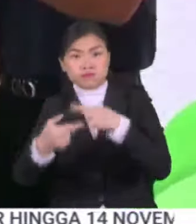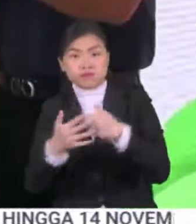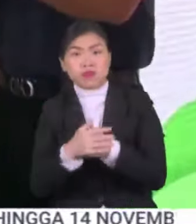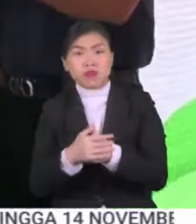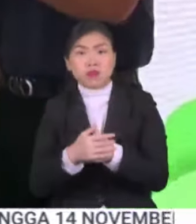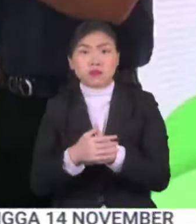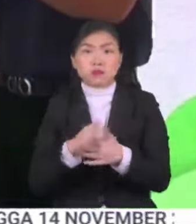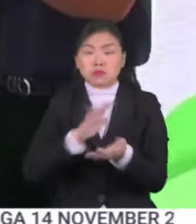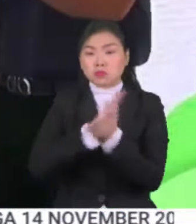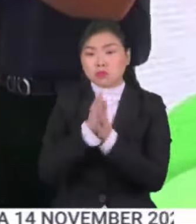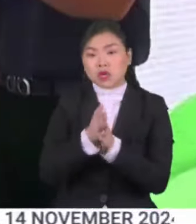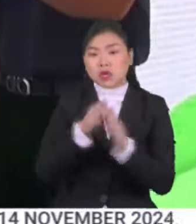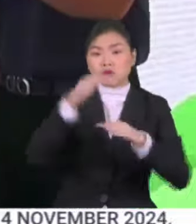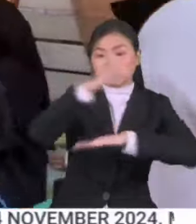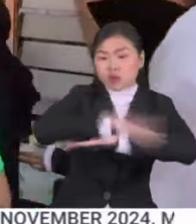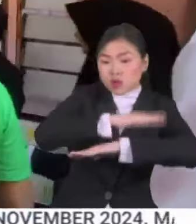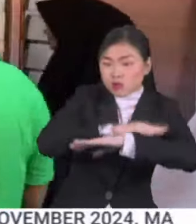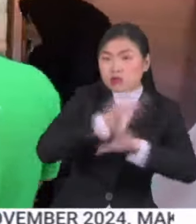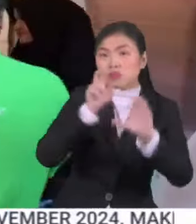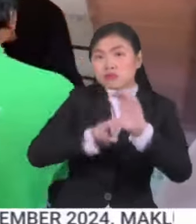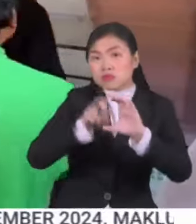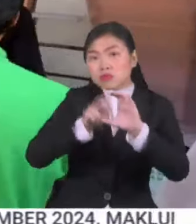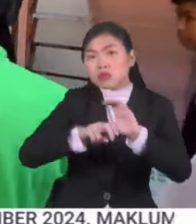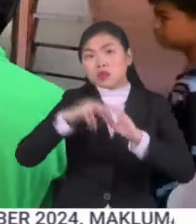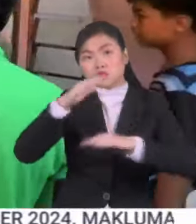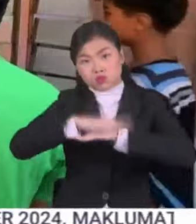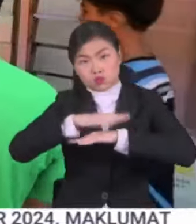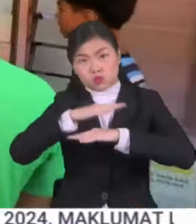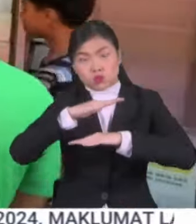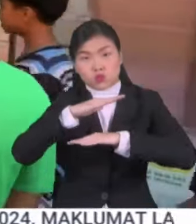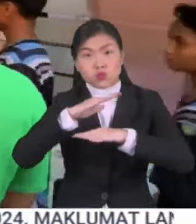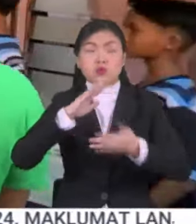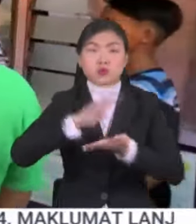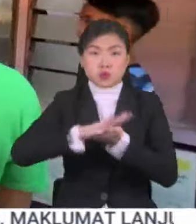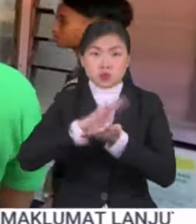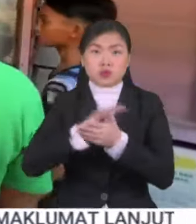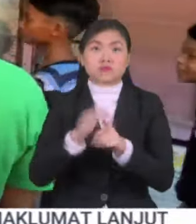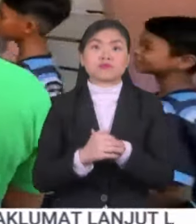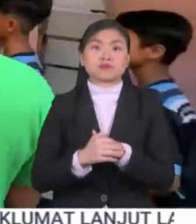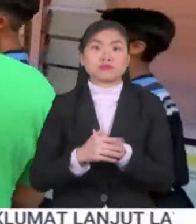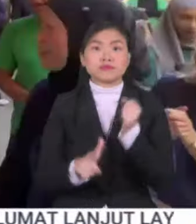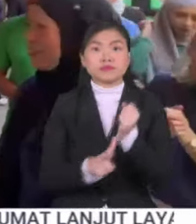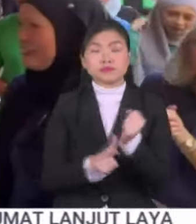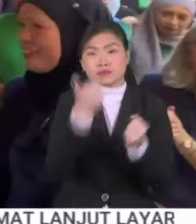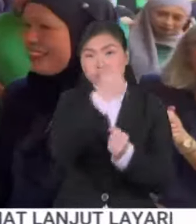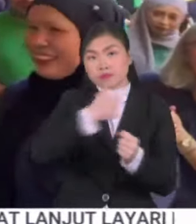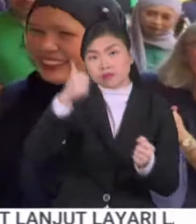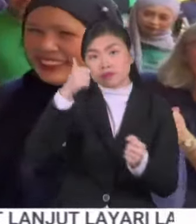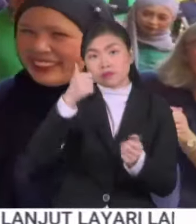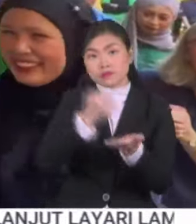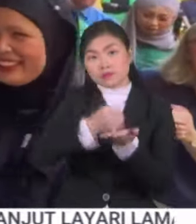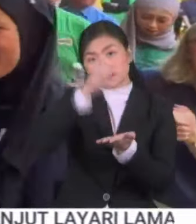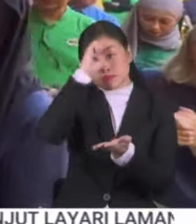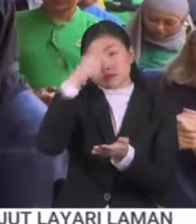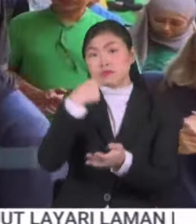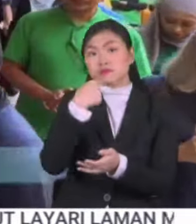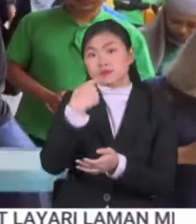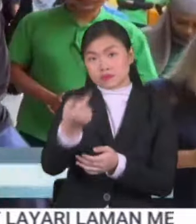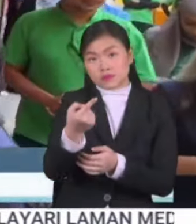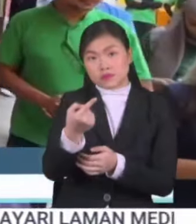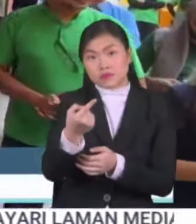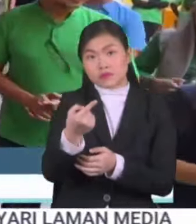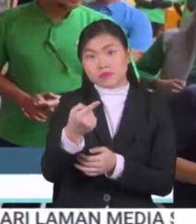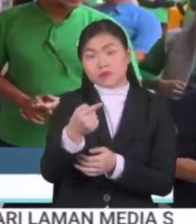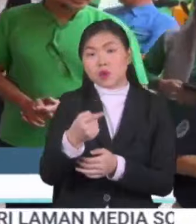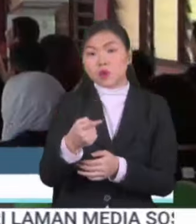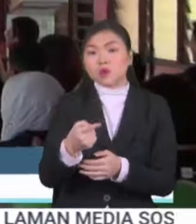lama serta mesra alam. Timbalan Pengarah Pendidikan Sektor Pembangunan Murid Jabatan Pendidikan Terengganu, Abdul Razak Muda berkata,